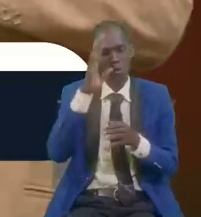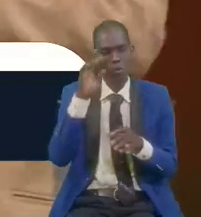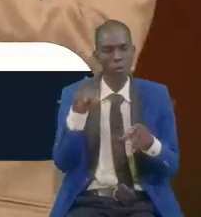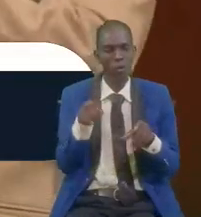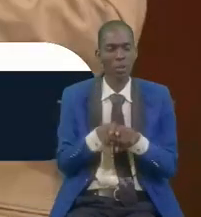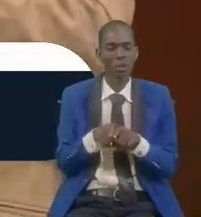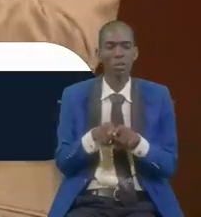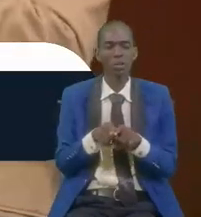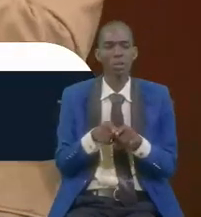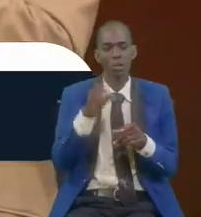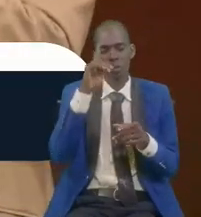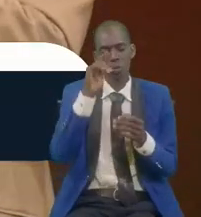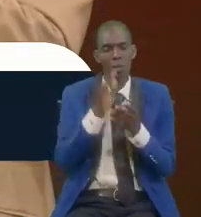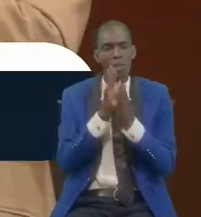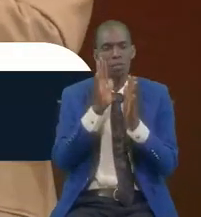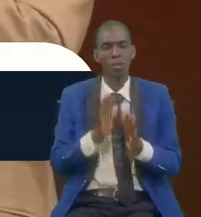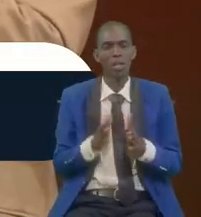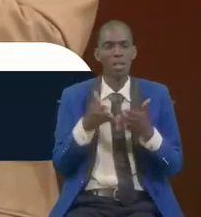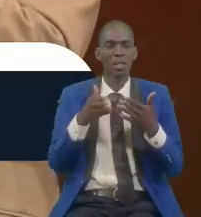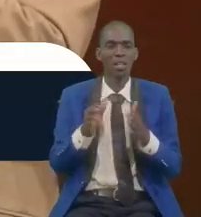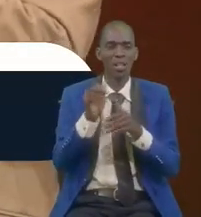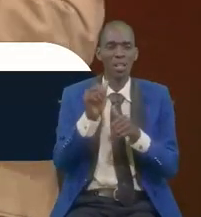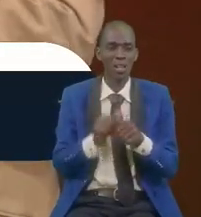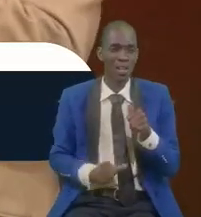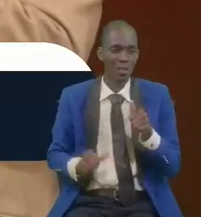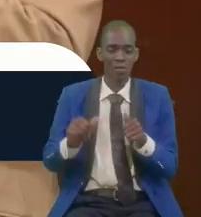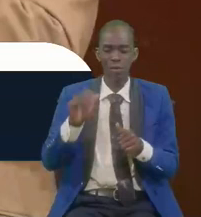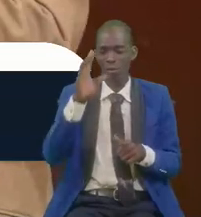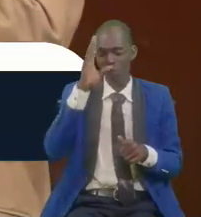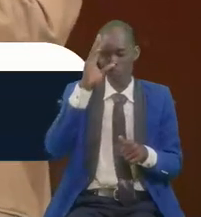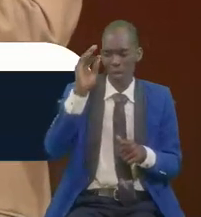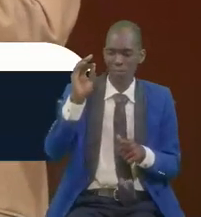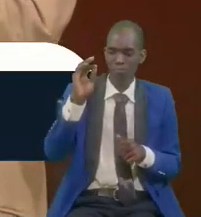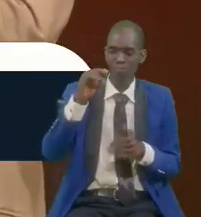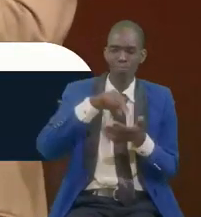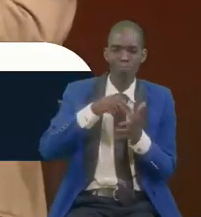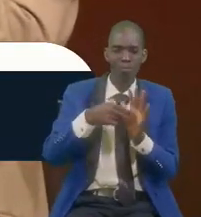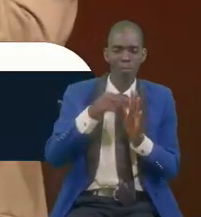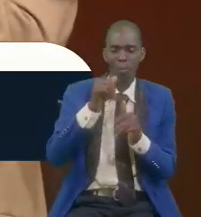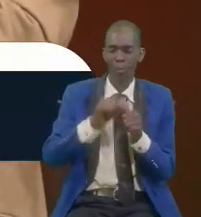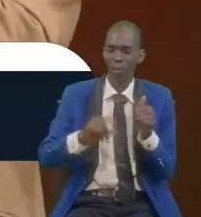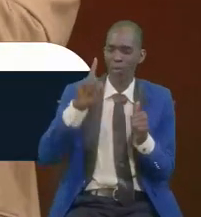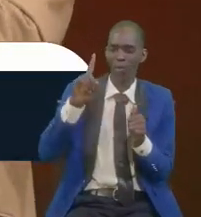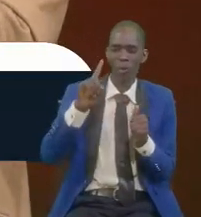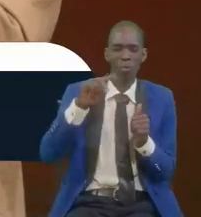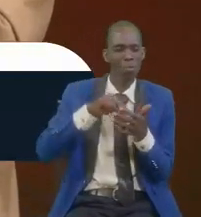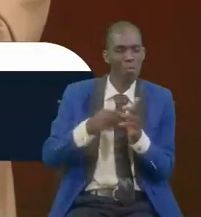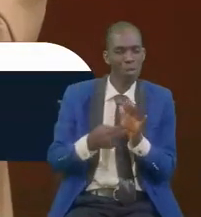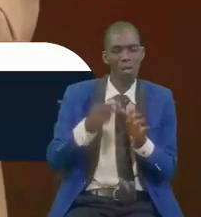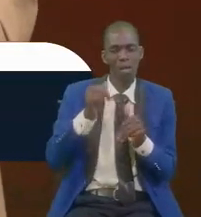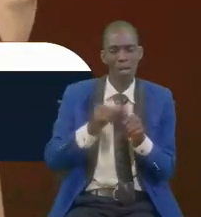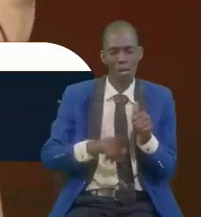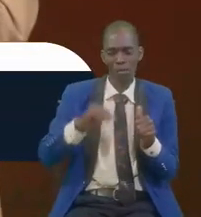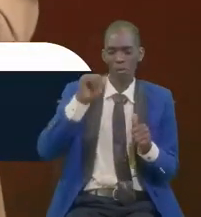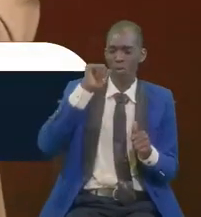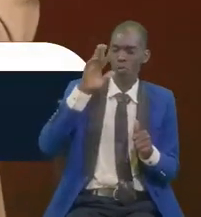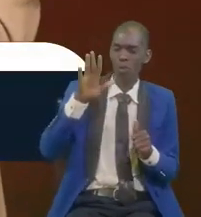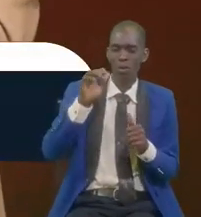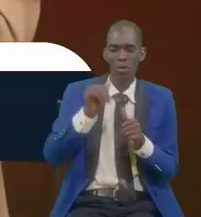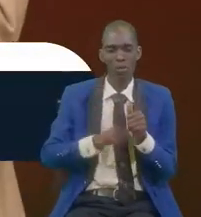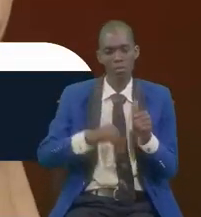bien-aimés, ainsi que tout homme, soit que tout homme, toute femme, tout